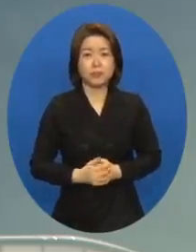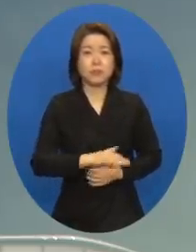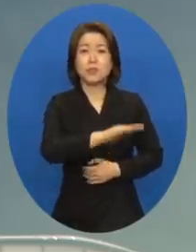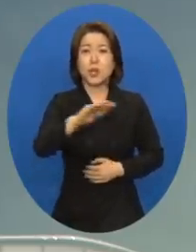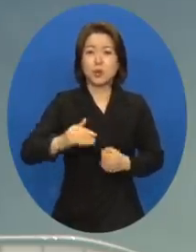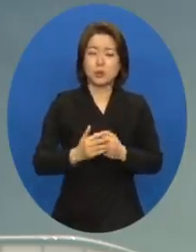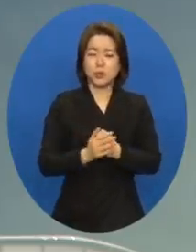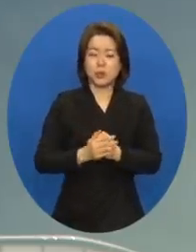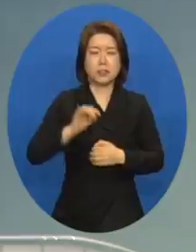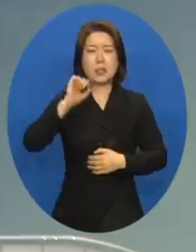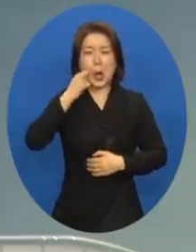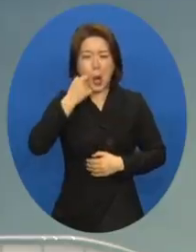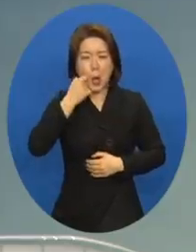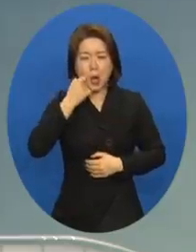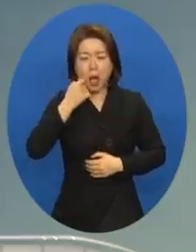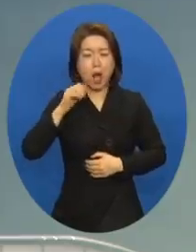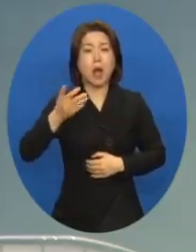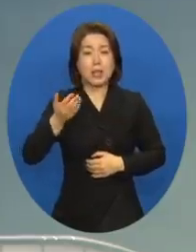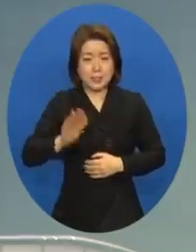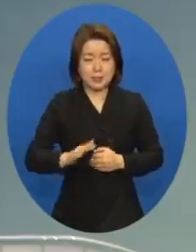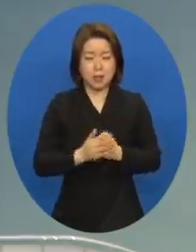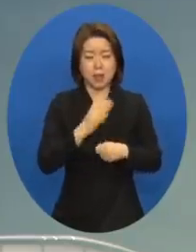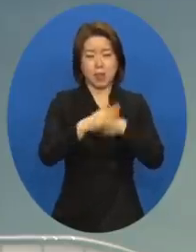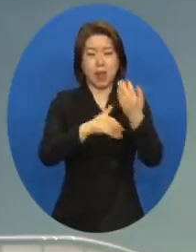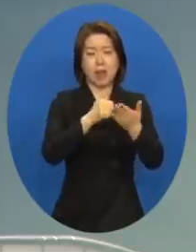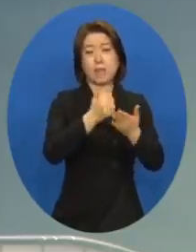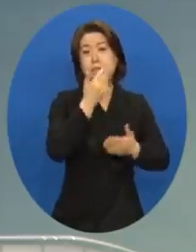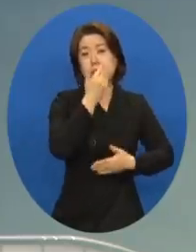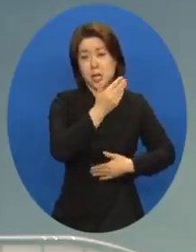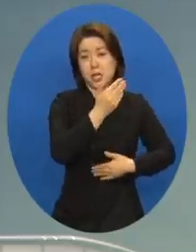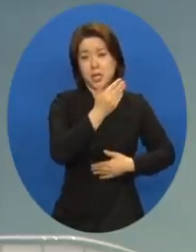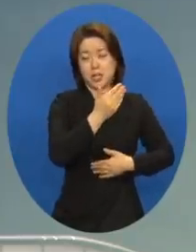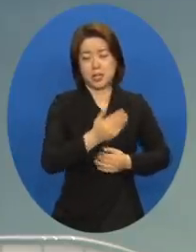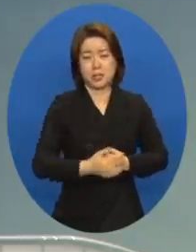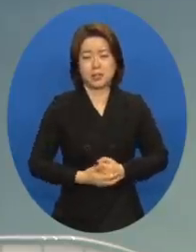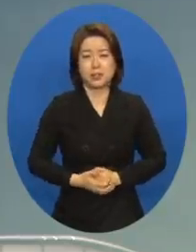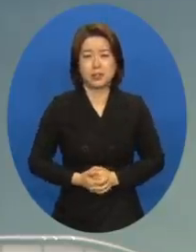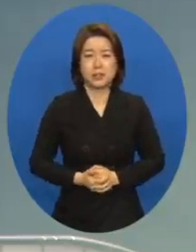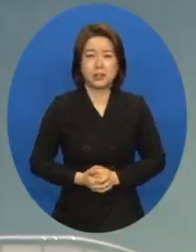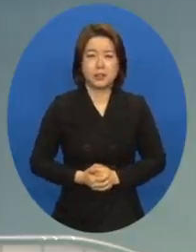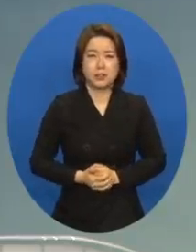우리는 할 수 없지만 하나님은 하실 수 있지 않겠습니까?